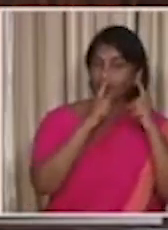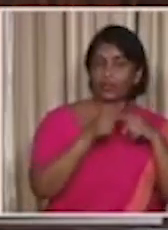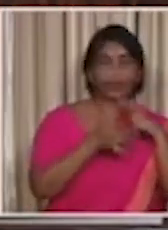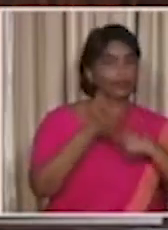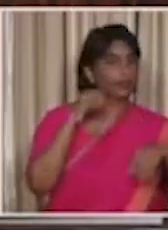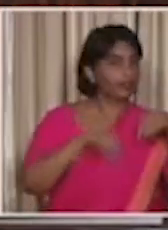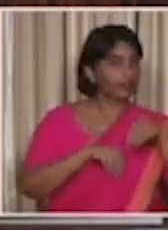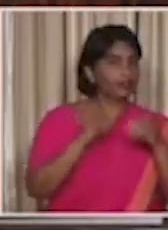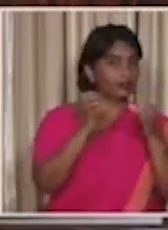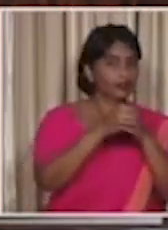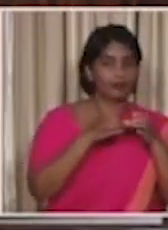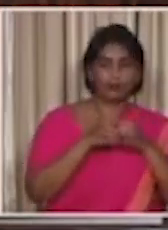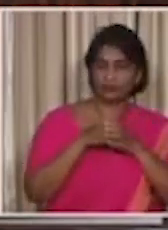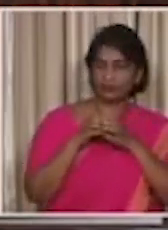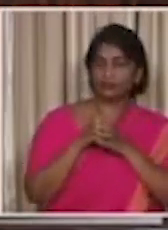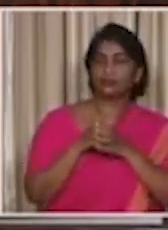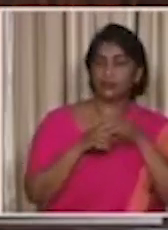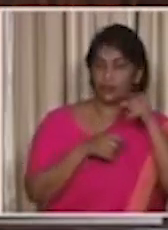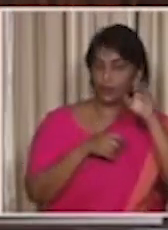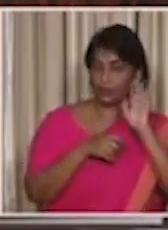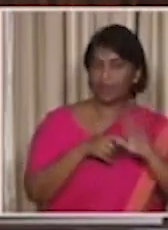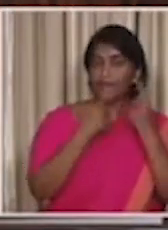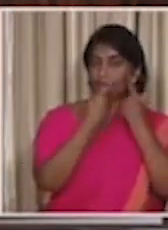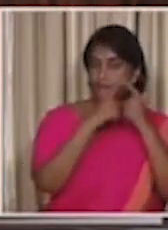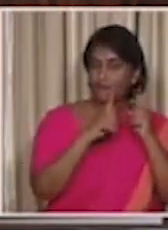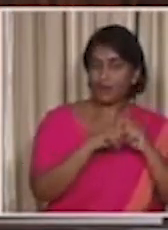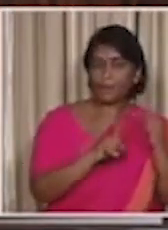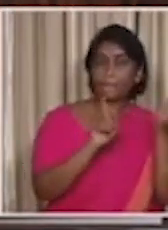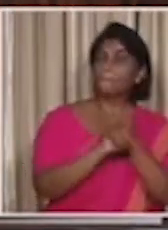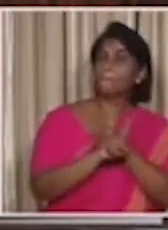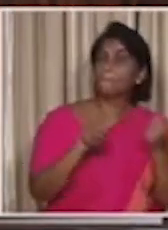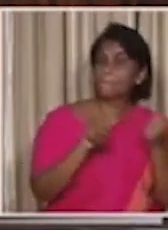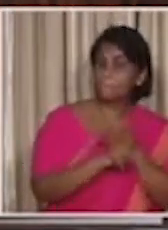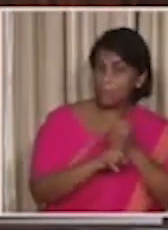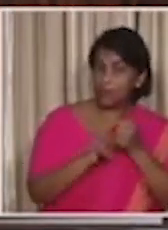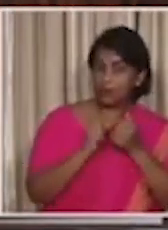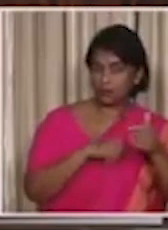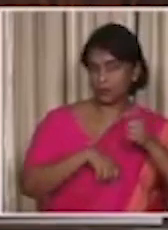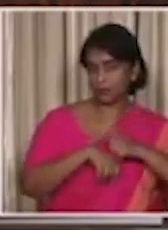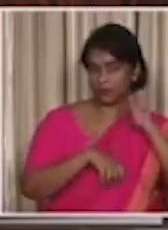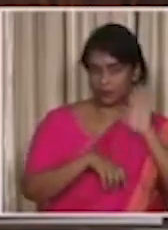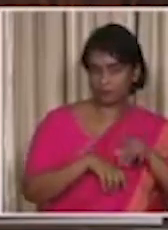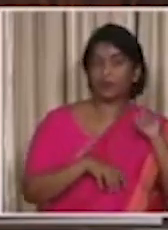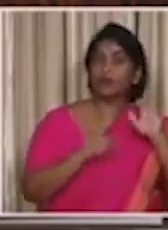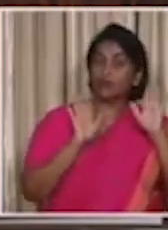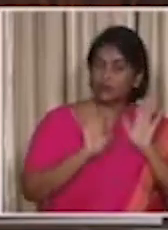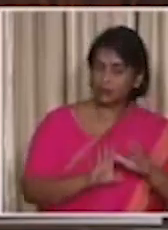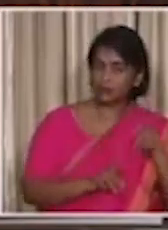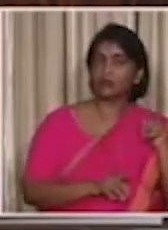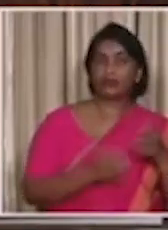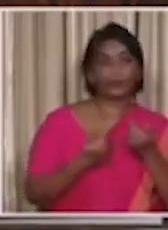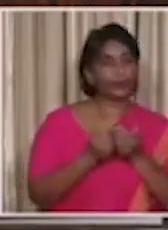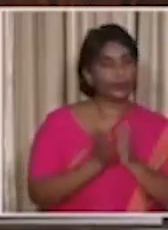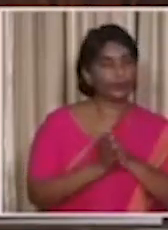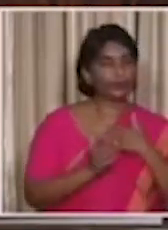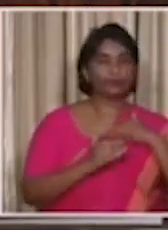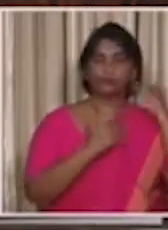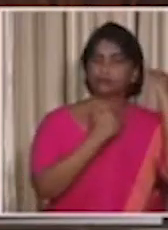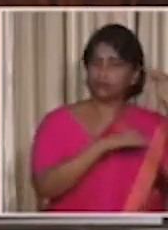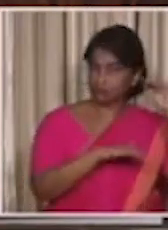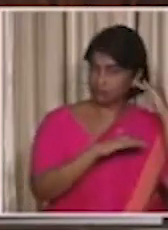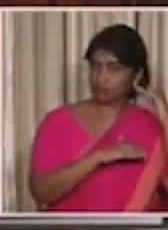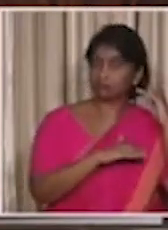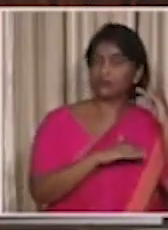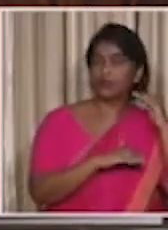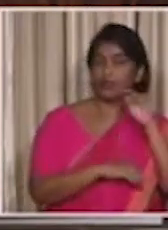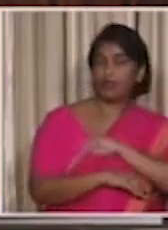දේශපාලන පක්ෂා කණ්ඩායම් ඔවුන්ට විවිධාකාරයෙන් බලපෑම් කරන පසුබිමකයි නමුත් තමන් අපනයන ආදායම්